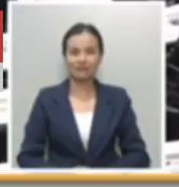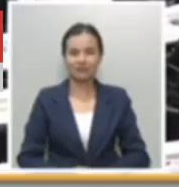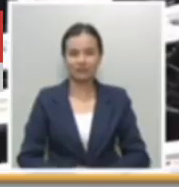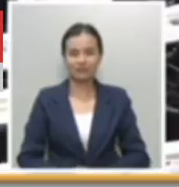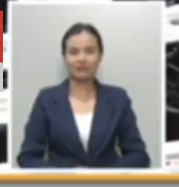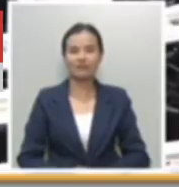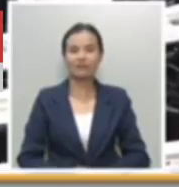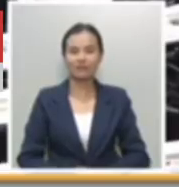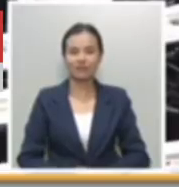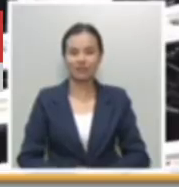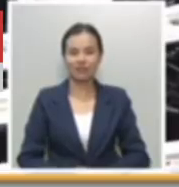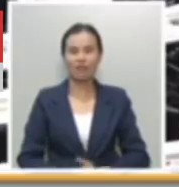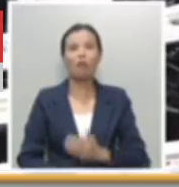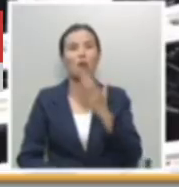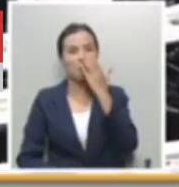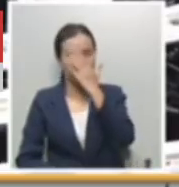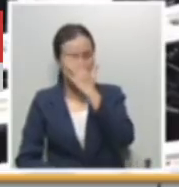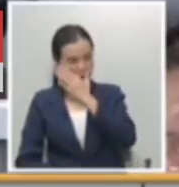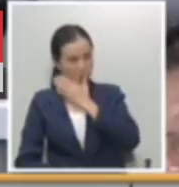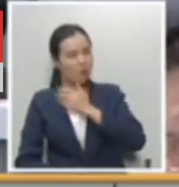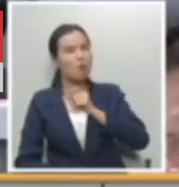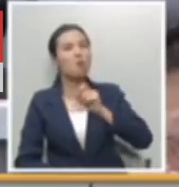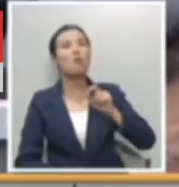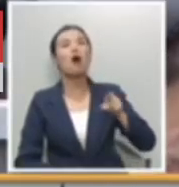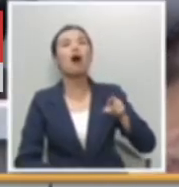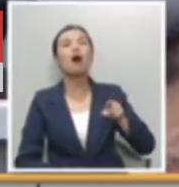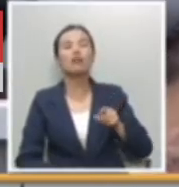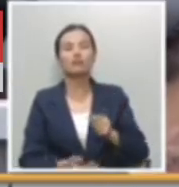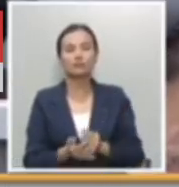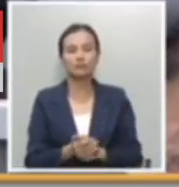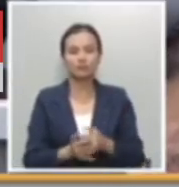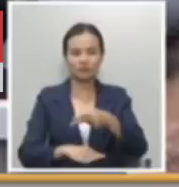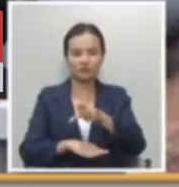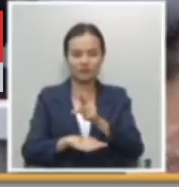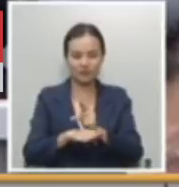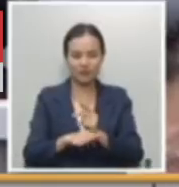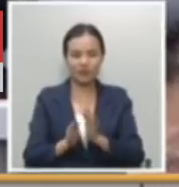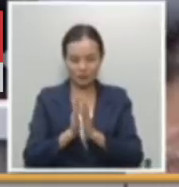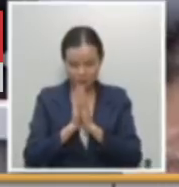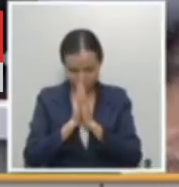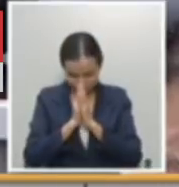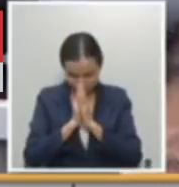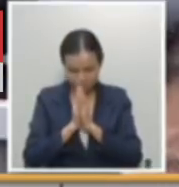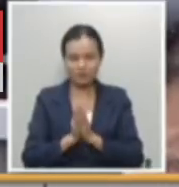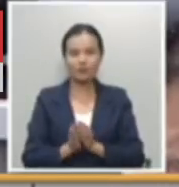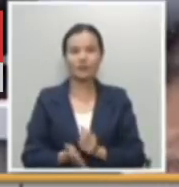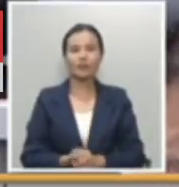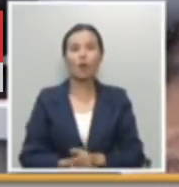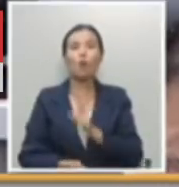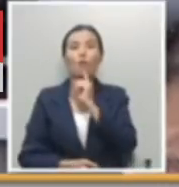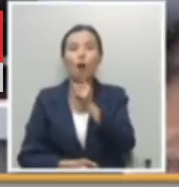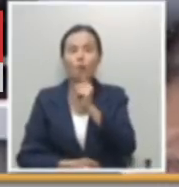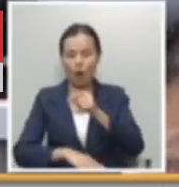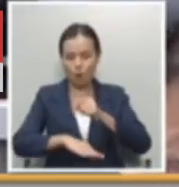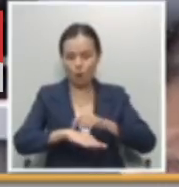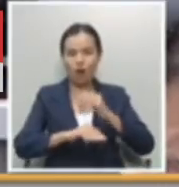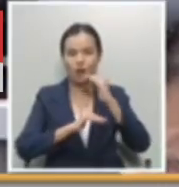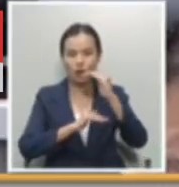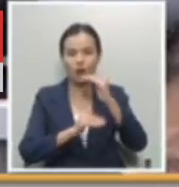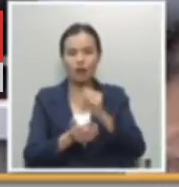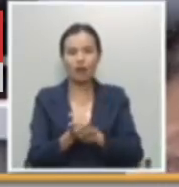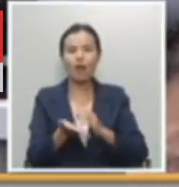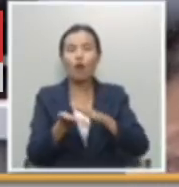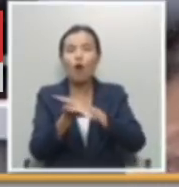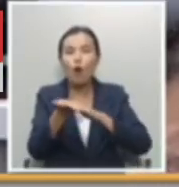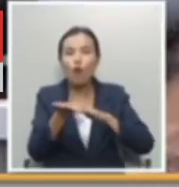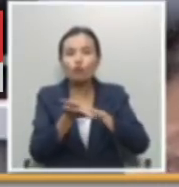สายันหลอกว่าเยอะนะ กับกับเรียนท่านประธานที่เคารพ อย่าไปวิจารณ์ เวลามีจำกัดมากกับขอประธ